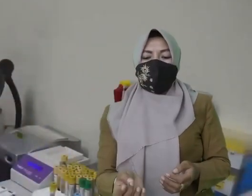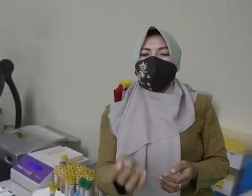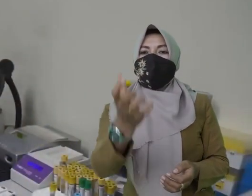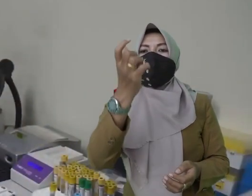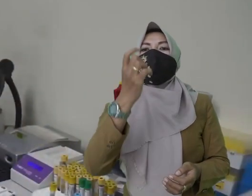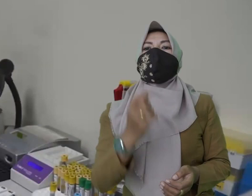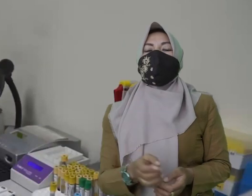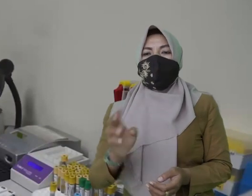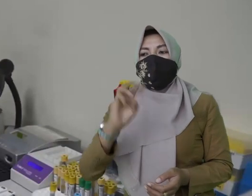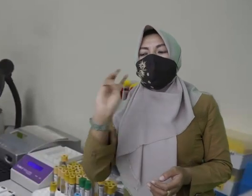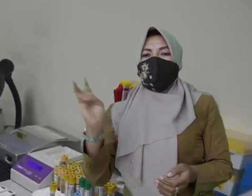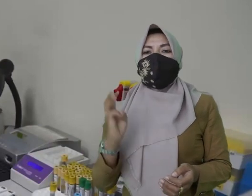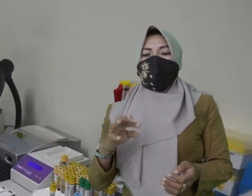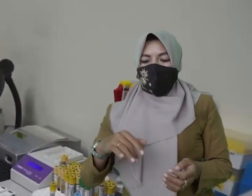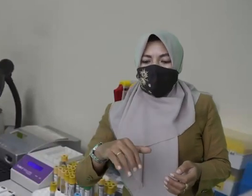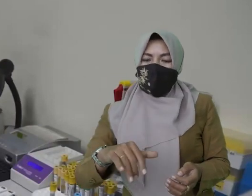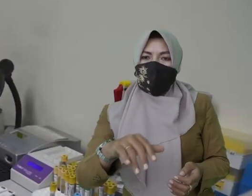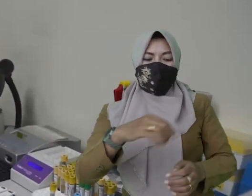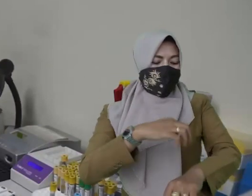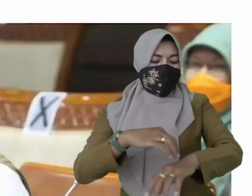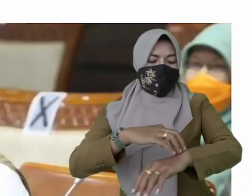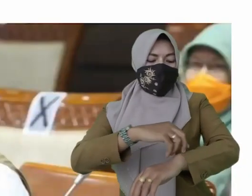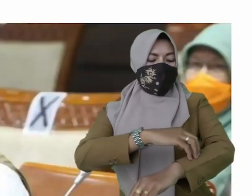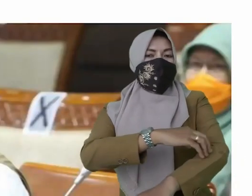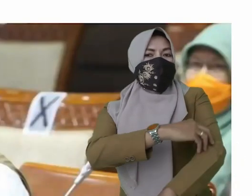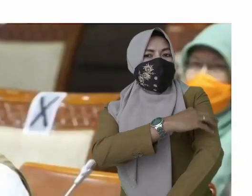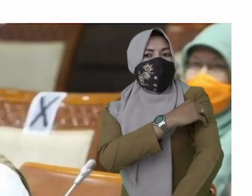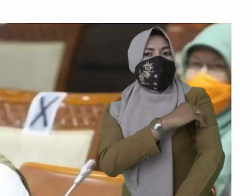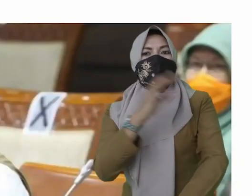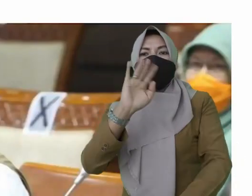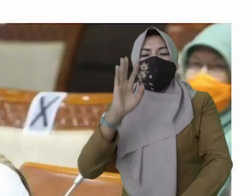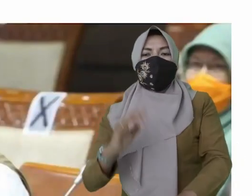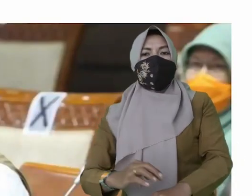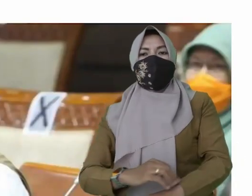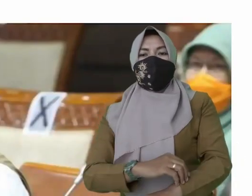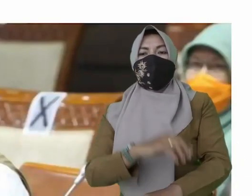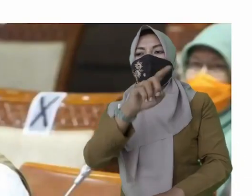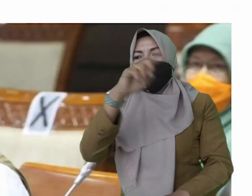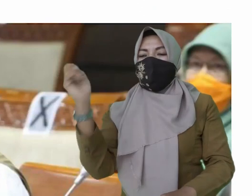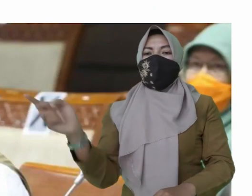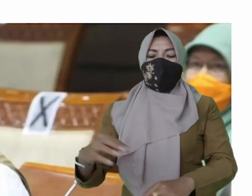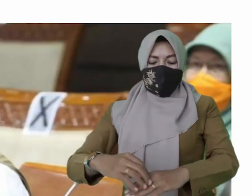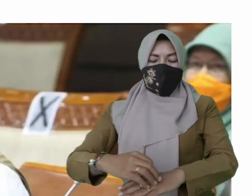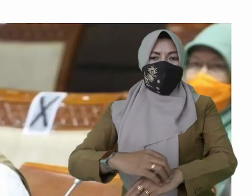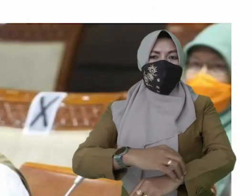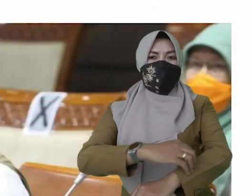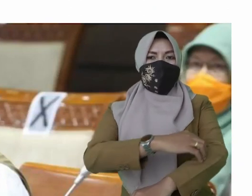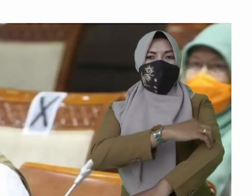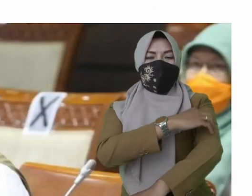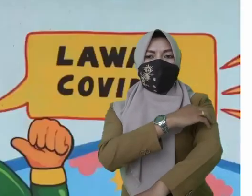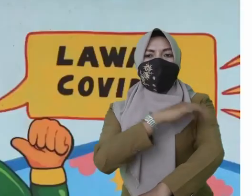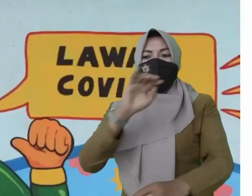ini tidak memberi gejala. Tapi dia tidak memberi gejala, menularkan. Nah, bukan tidak memberi gejala, tidak menularkan. Orang tanpa gejala